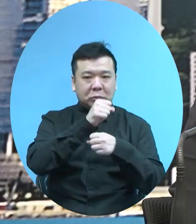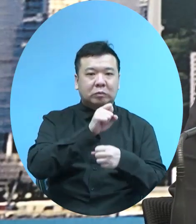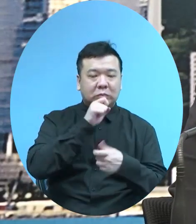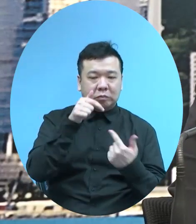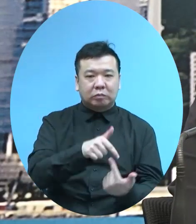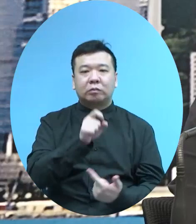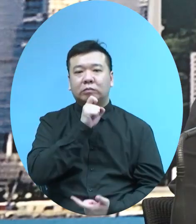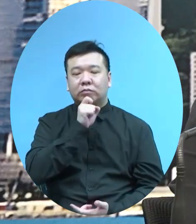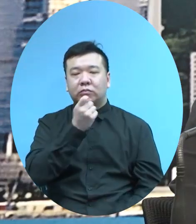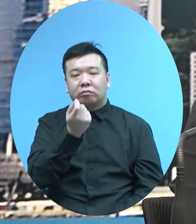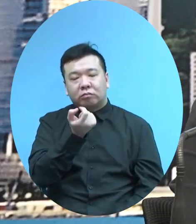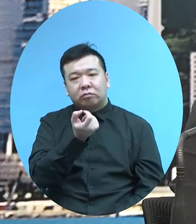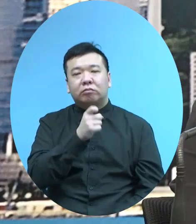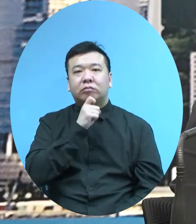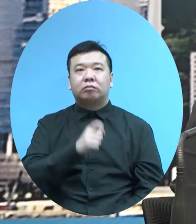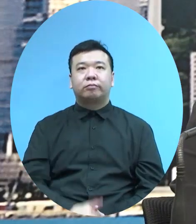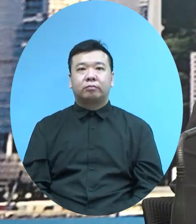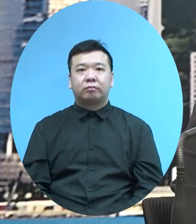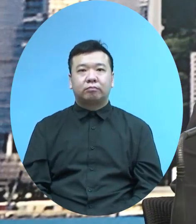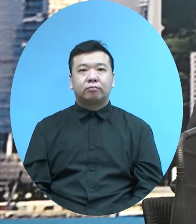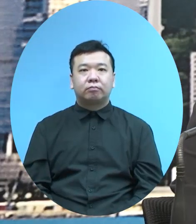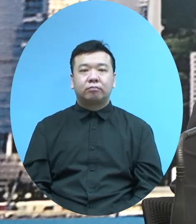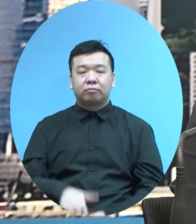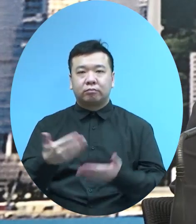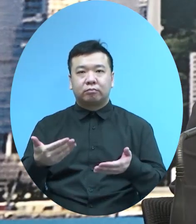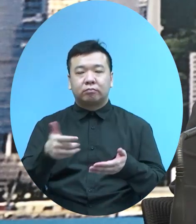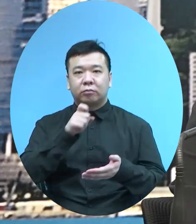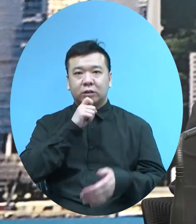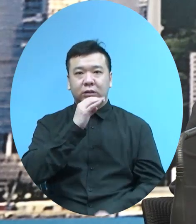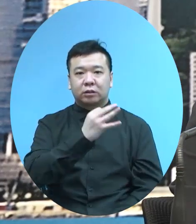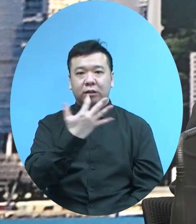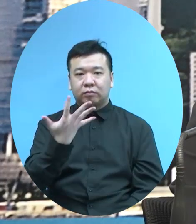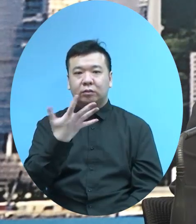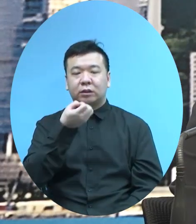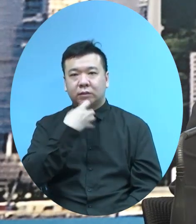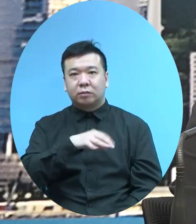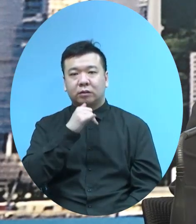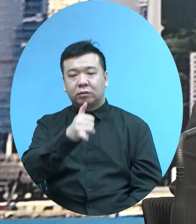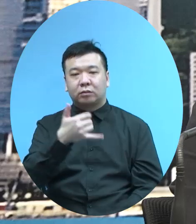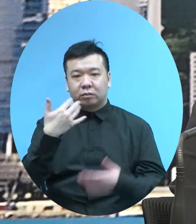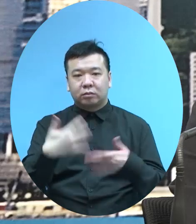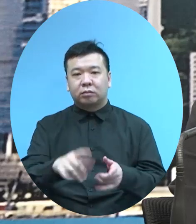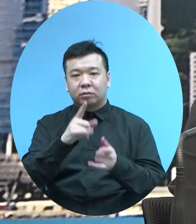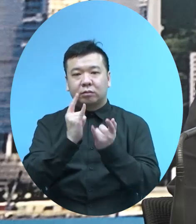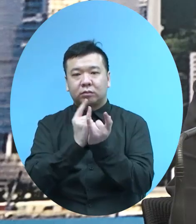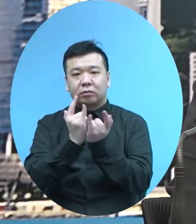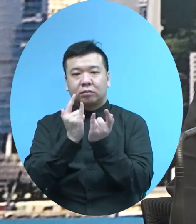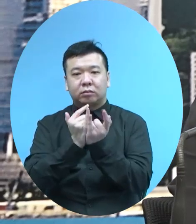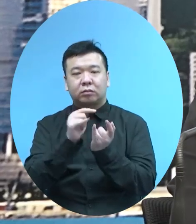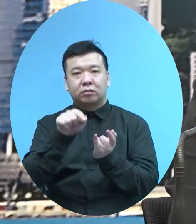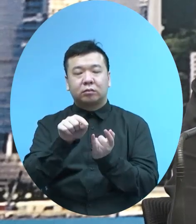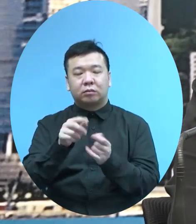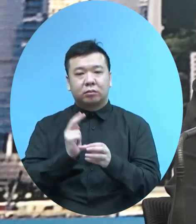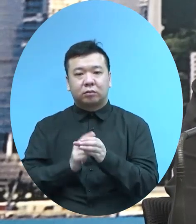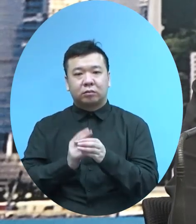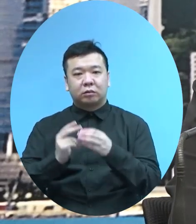做緊嘅，咁我哋而家咧就係有35位曾經去過嗰、那個福慧佛